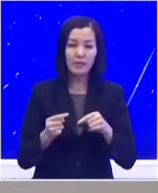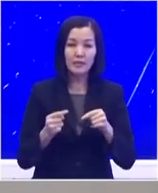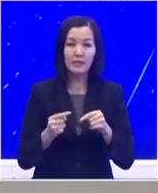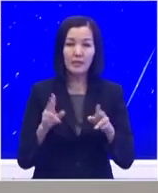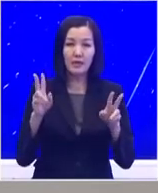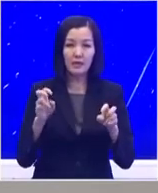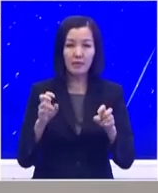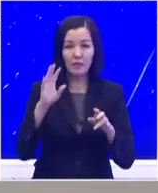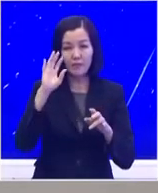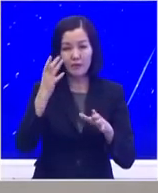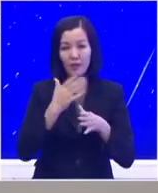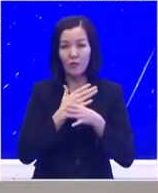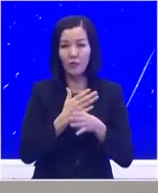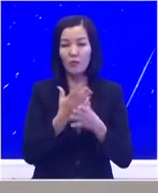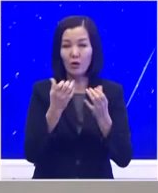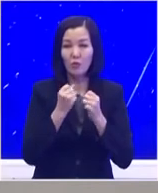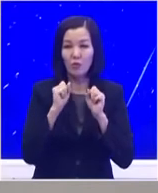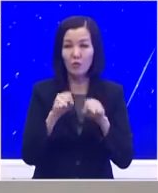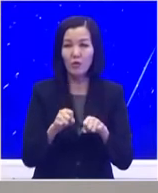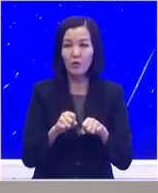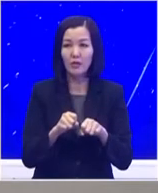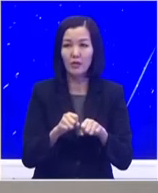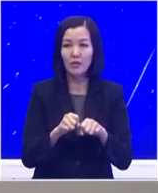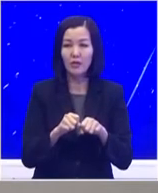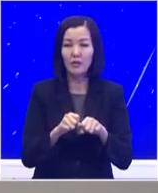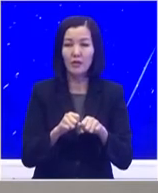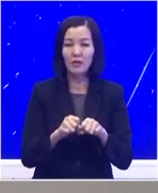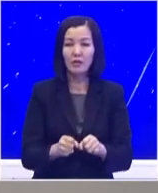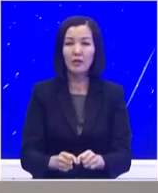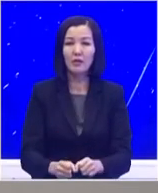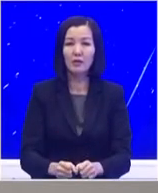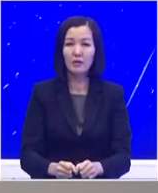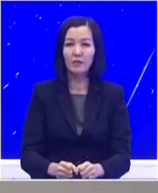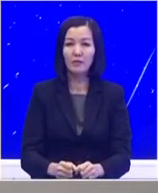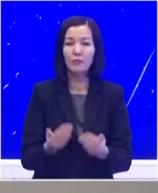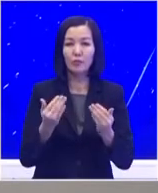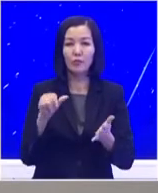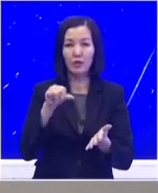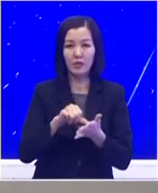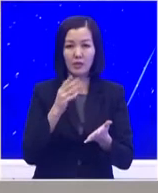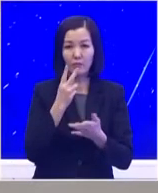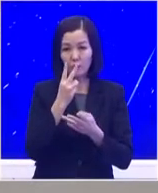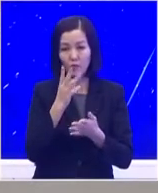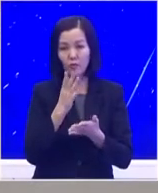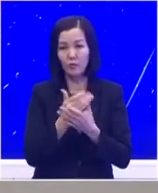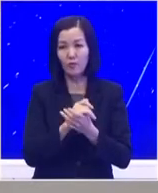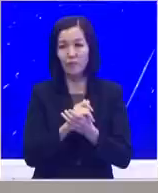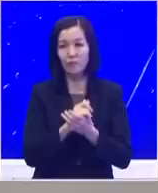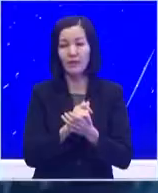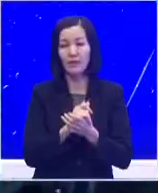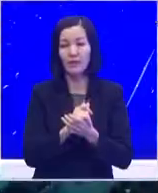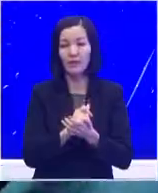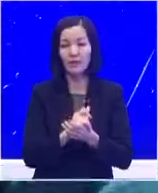немесе психологический көмек болсын, соларды алып, сонымен келгем, сақа. Тәжірибе жинайын деп